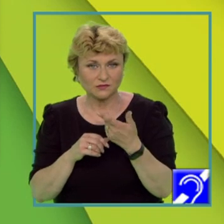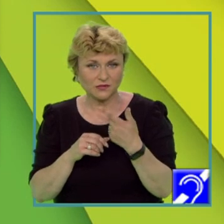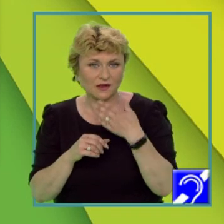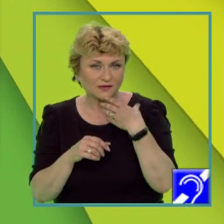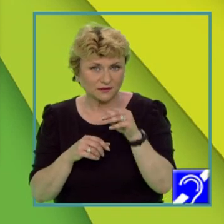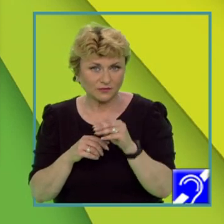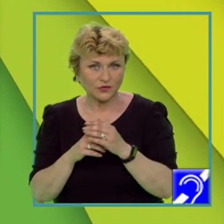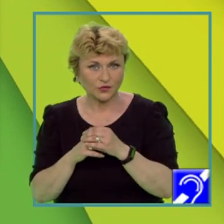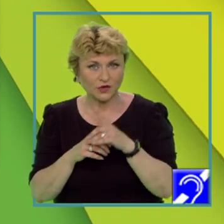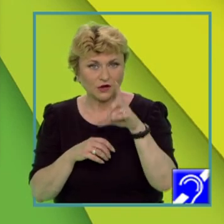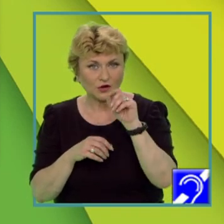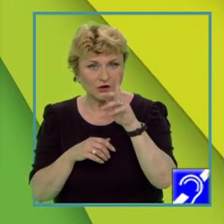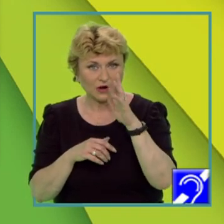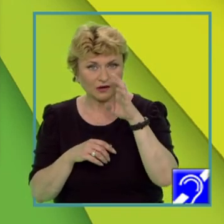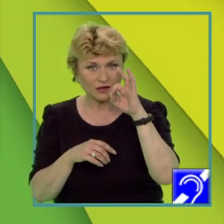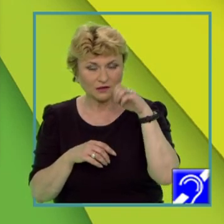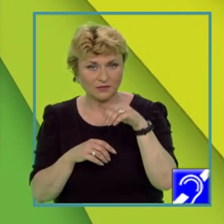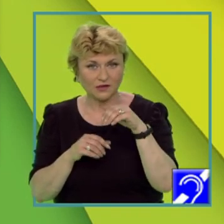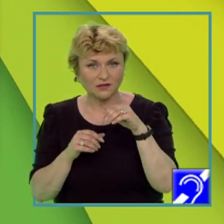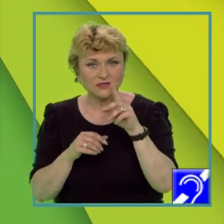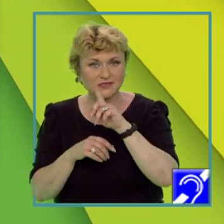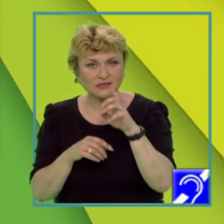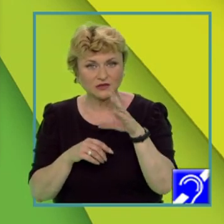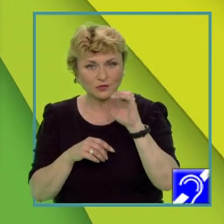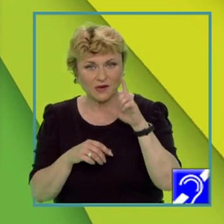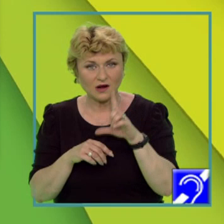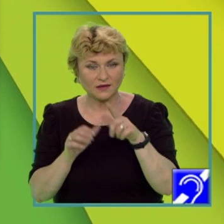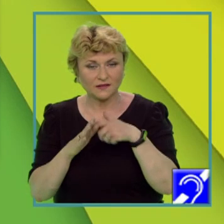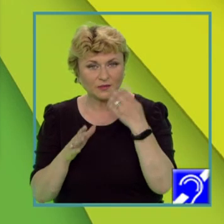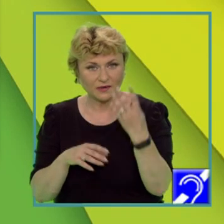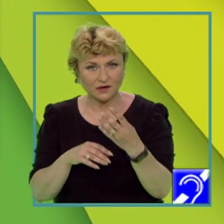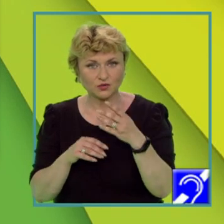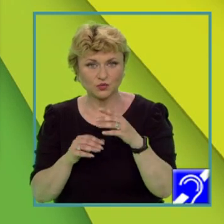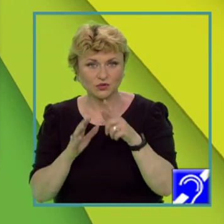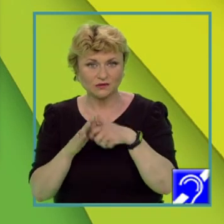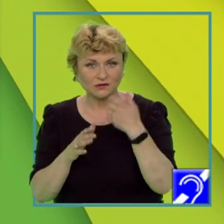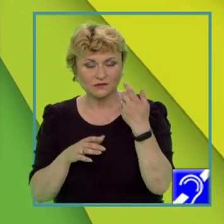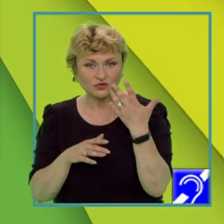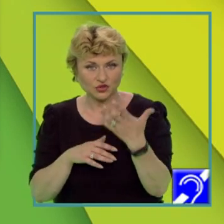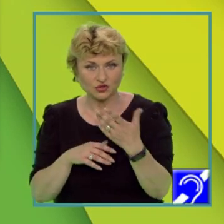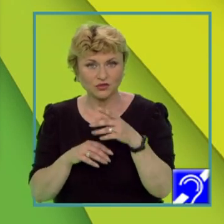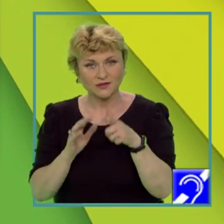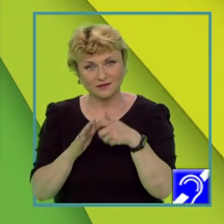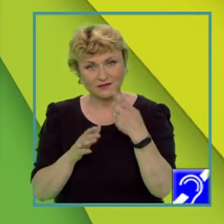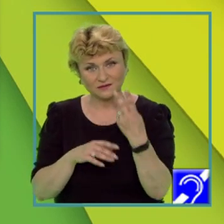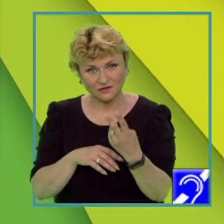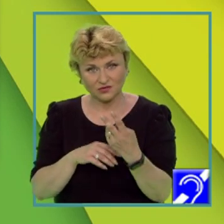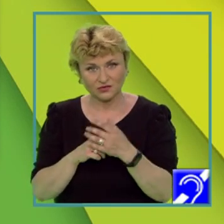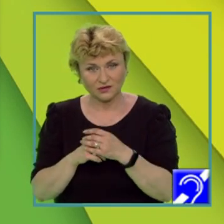exemplu logaritm zecimal din 40 logalyze smuls din cinci localizezi smuls din 2